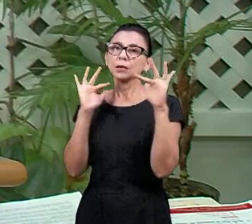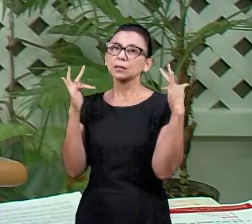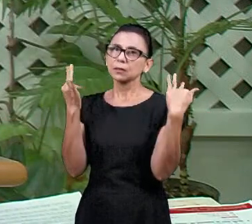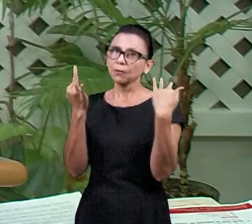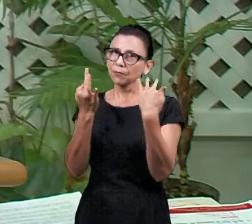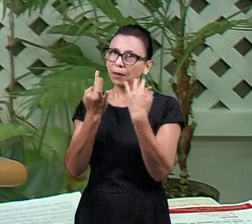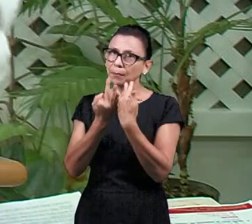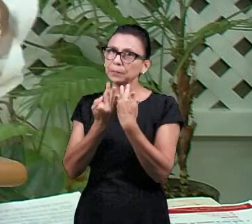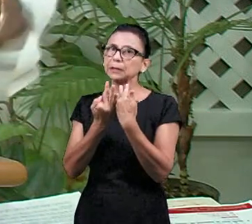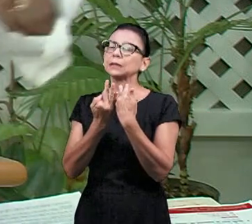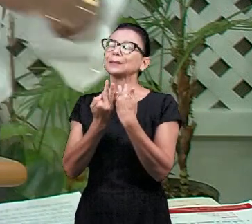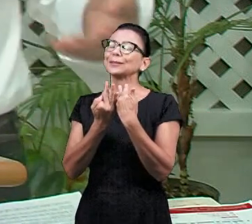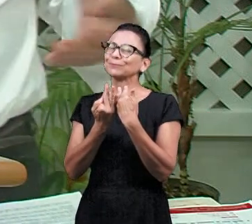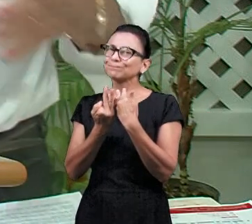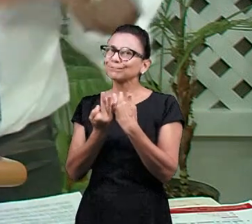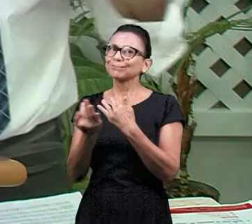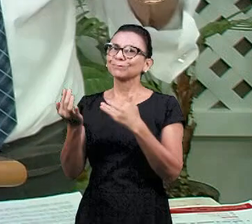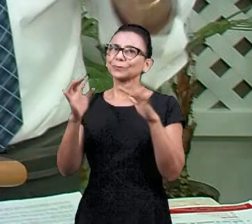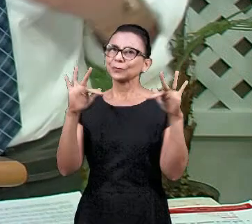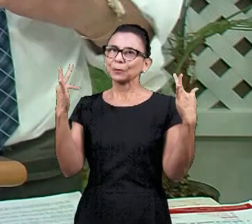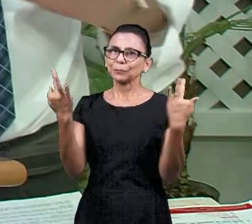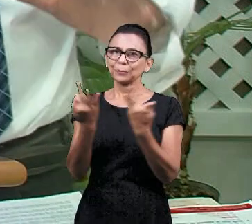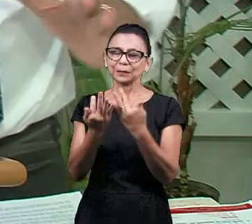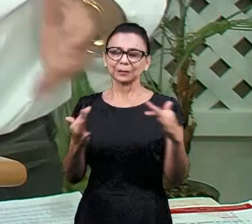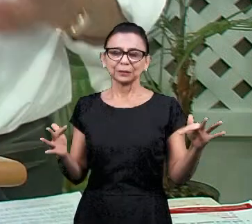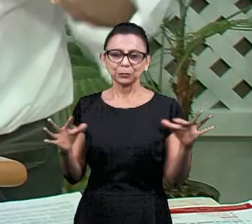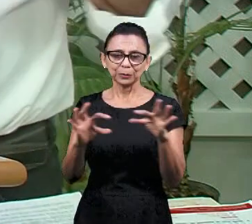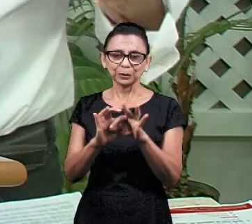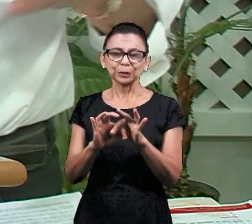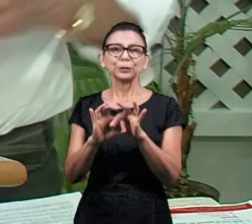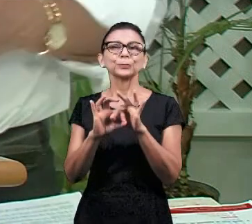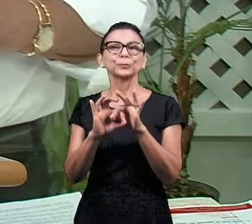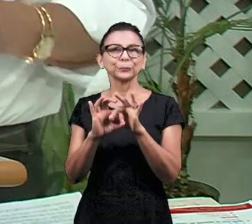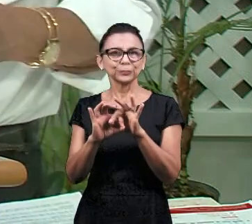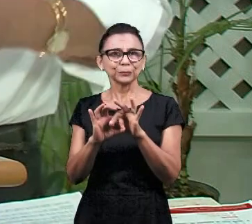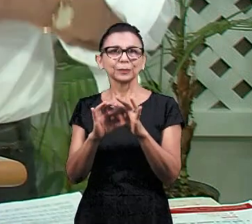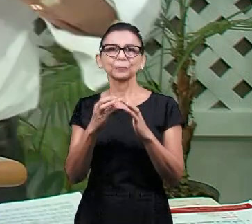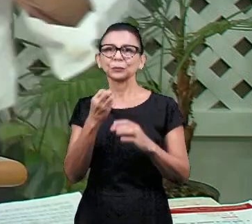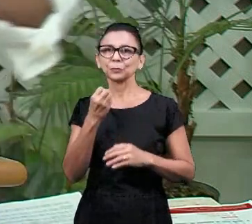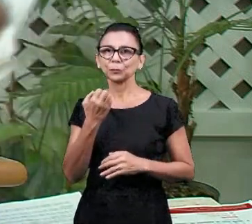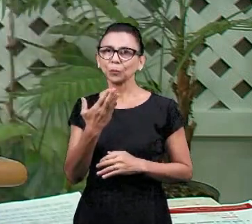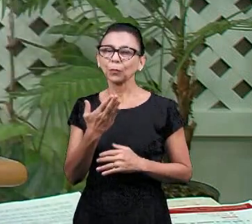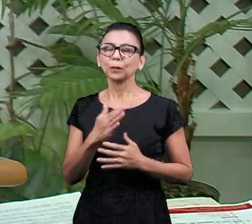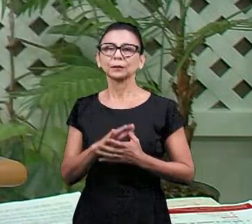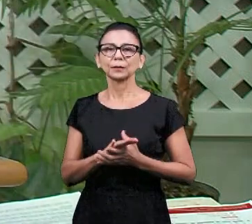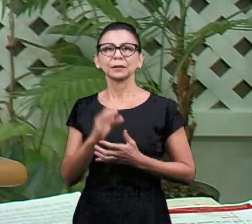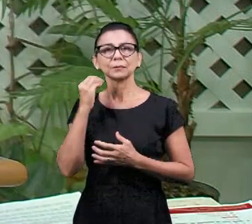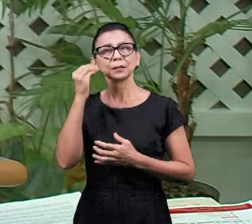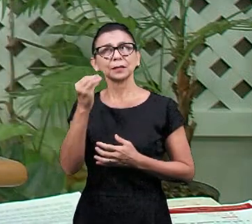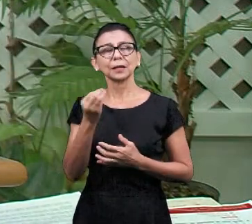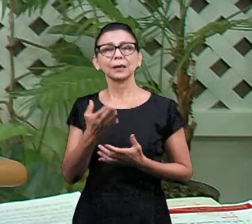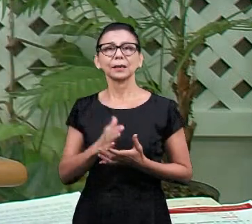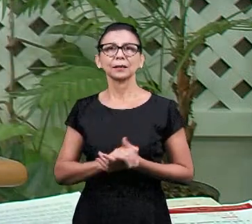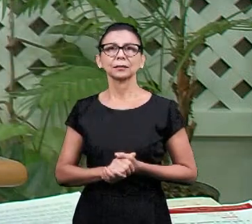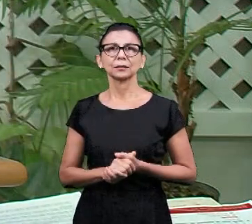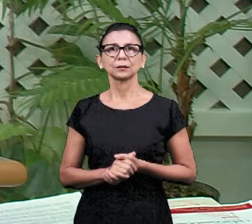retourné au lien familial normal de communion, d'amitié. Je ne sais pas très bien